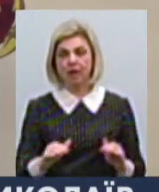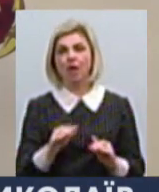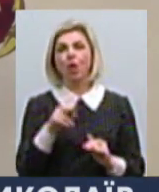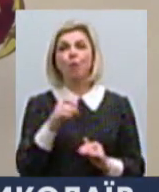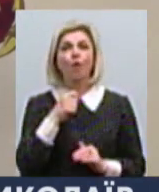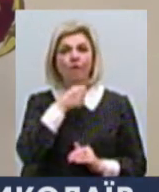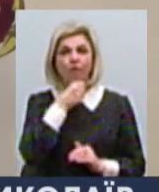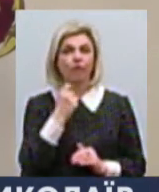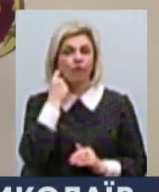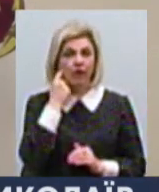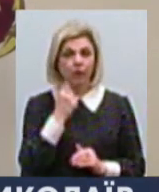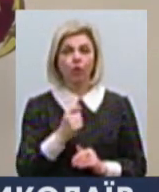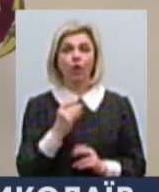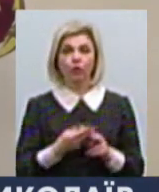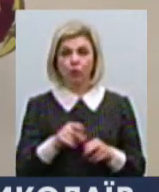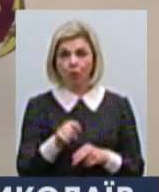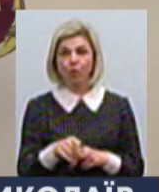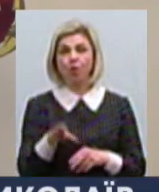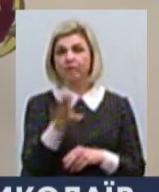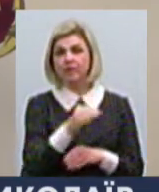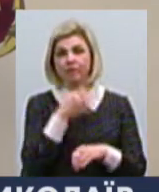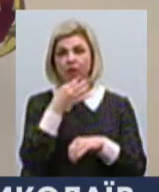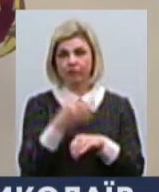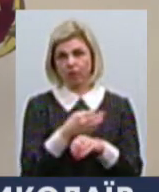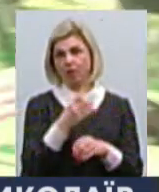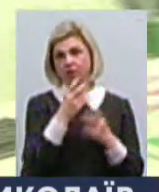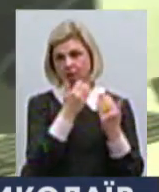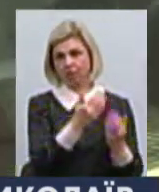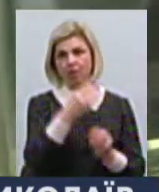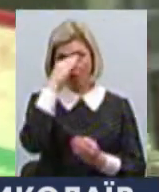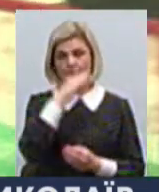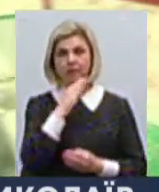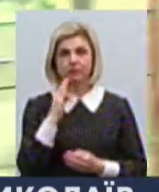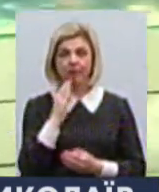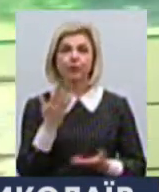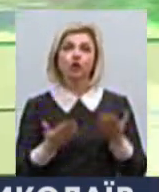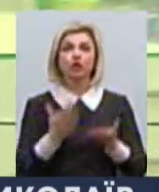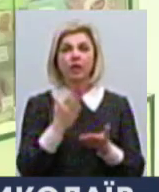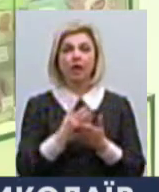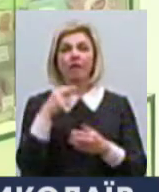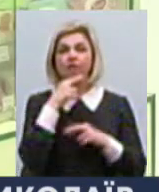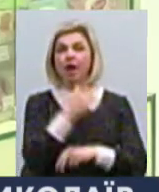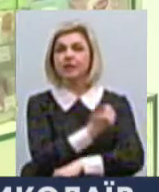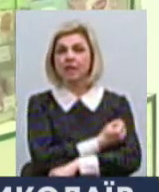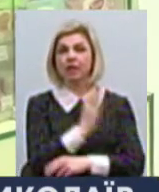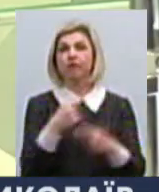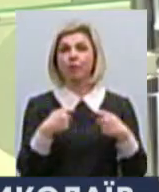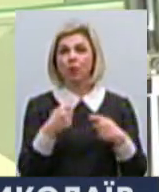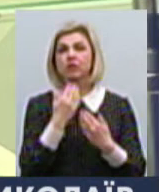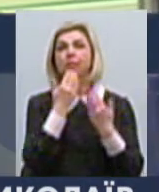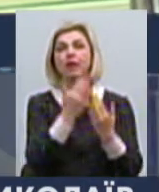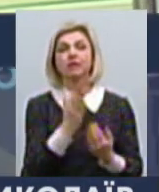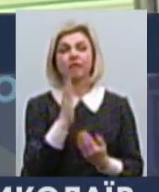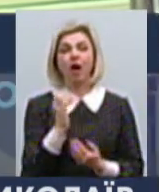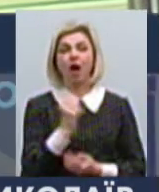віку, і тому вся відповідальність лежить на батьках. Чи є вакцина у продажу, ми запитали в одному з аптечних пунктів міста.